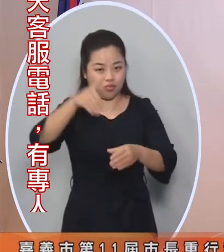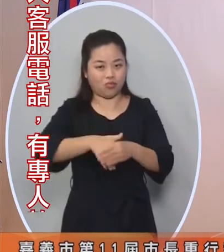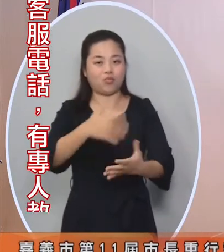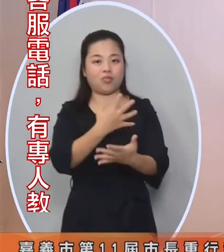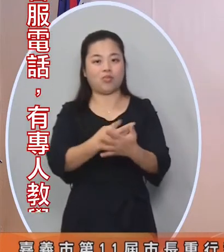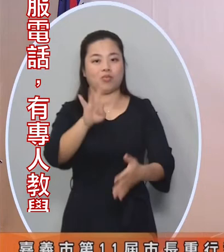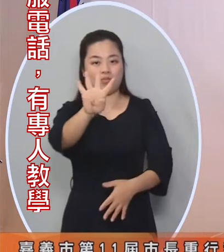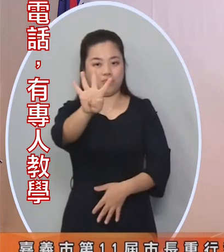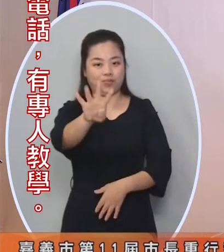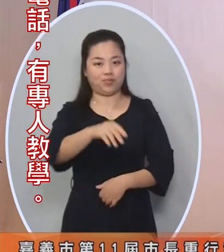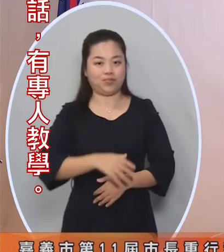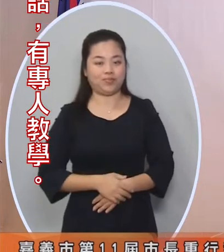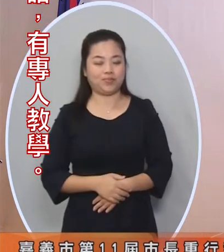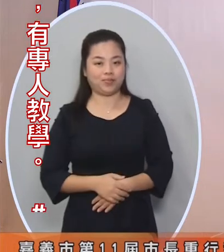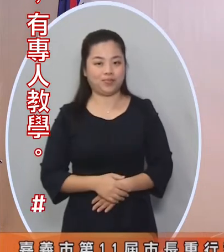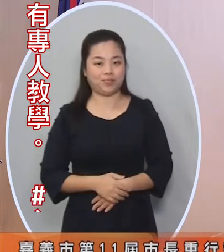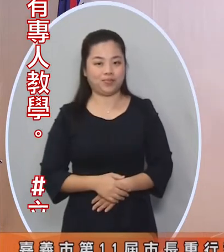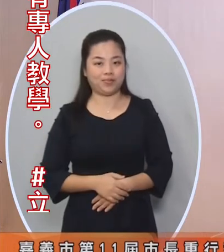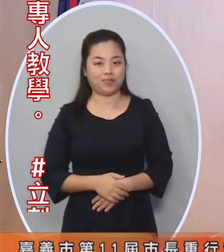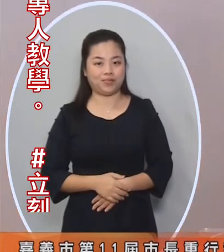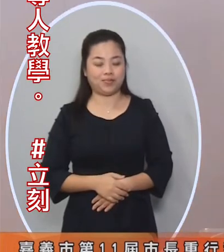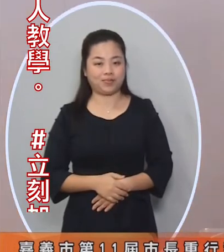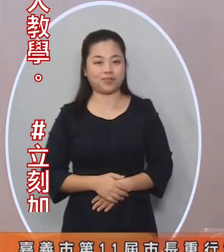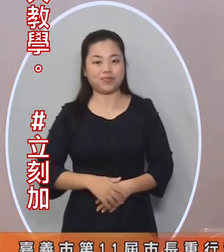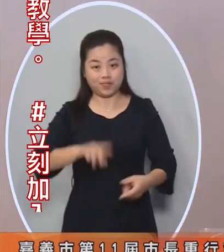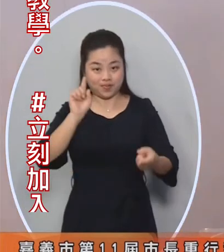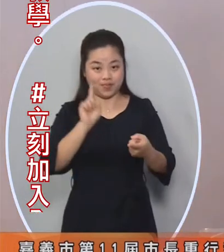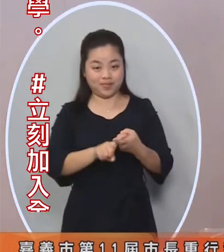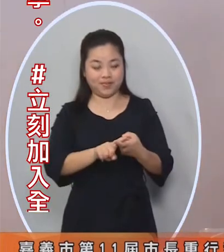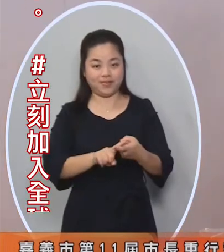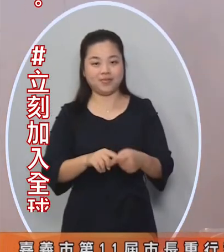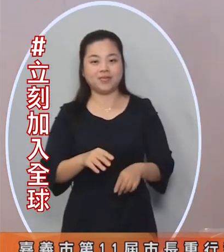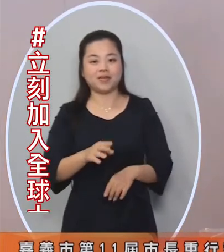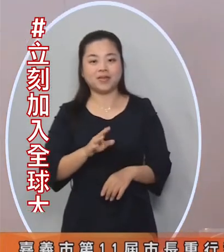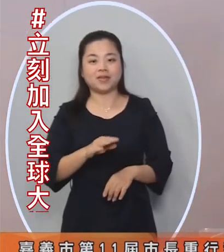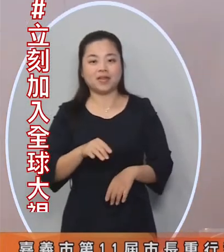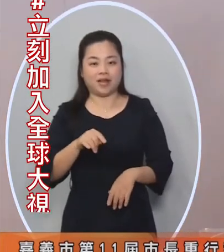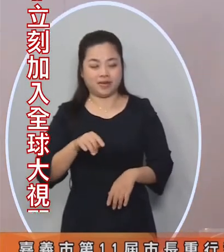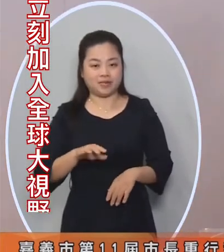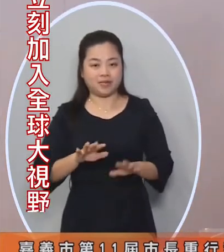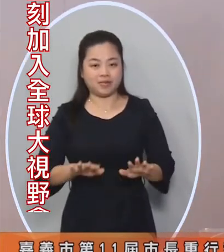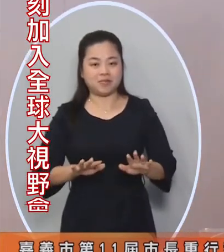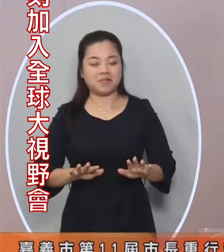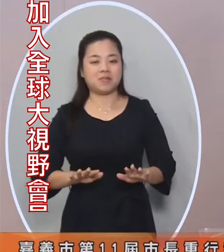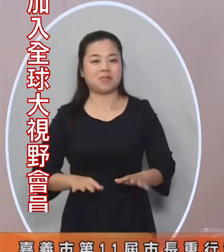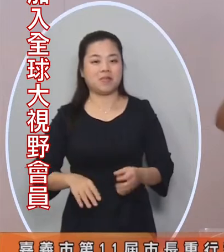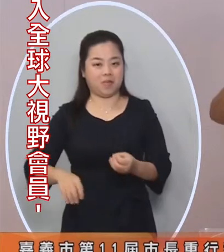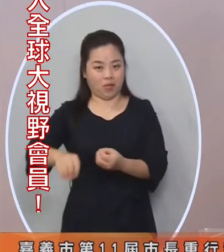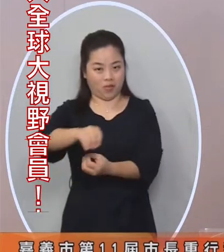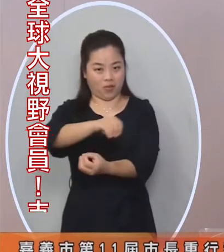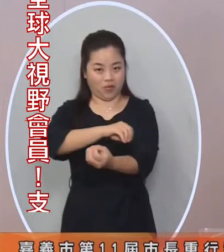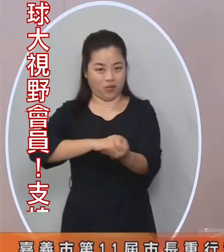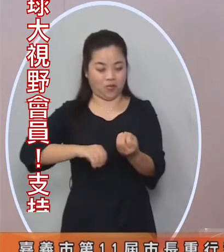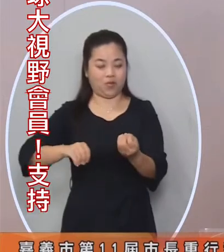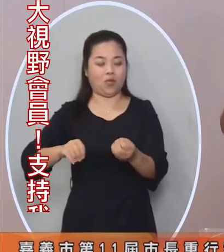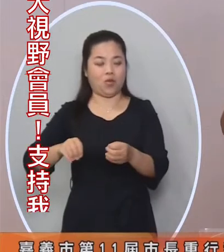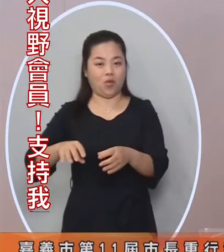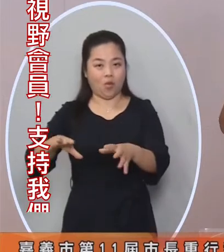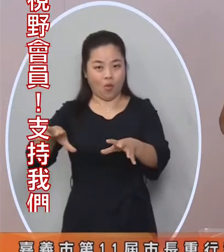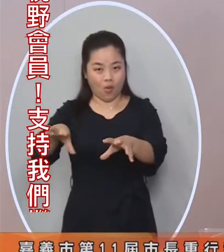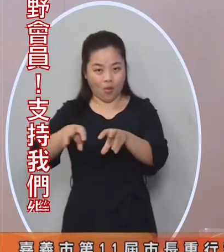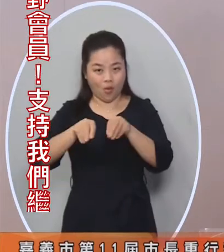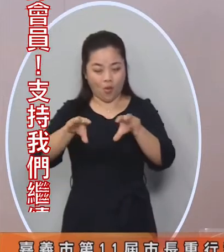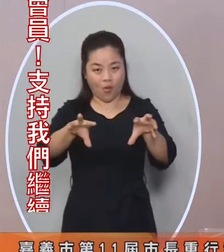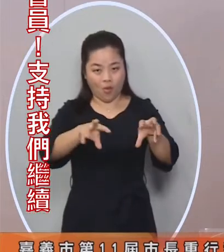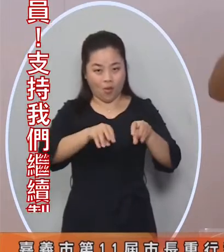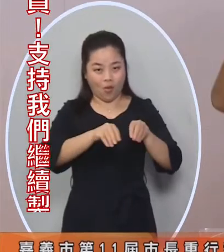头四号的千真万确事实，已经奔向了浩瀚的宇宙，吸收了宇宙日月